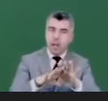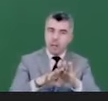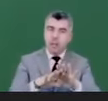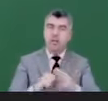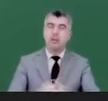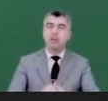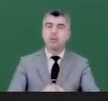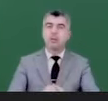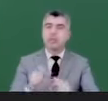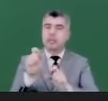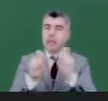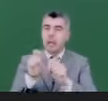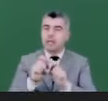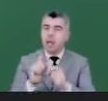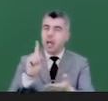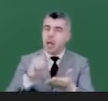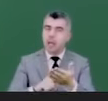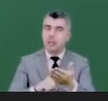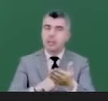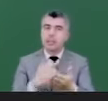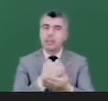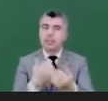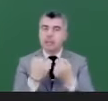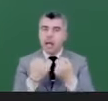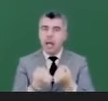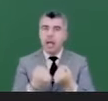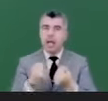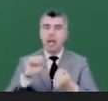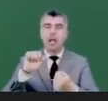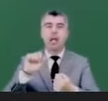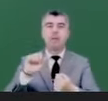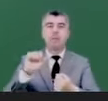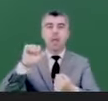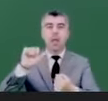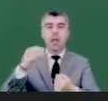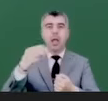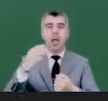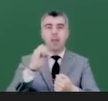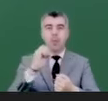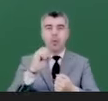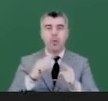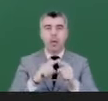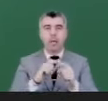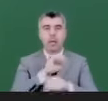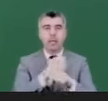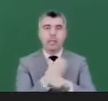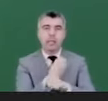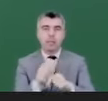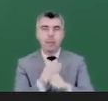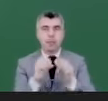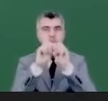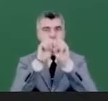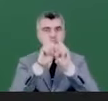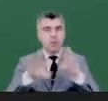ديالها الناس اللي محتاجين التغطيه الصحيه ام تضامن تم اقرا تغطيه صحيه لجميع المواطنين